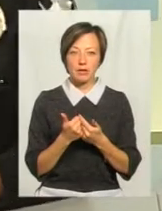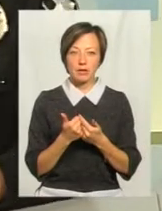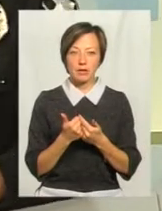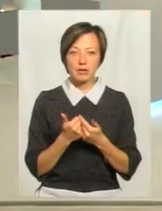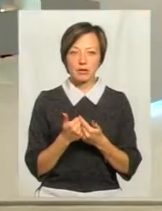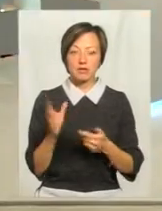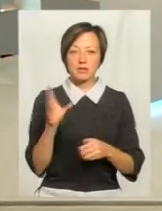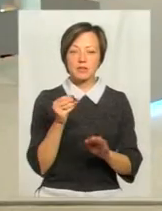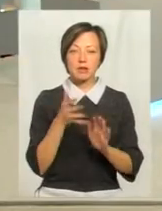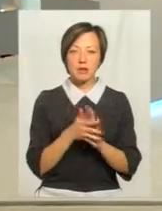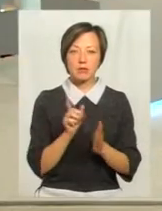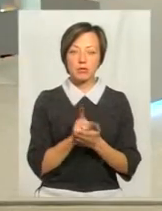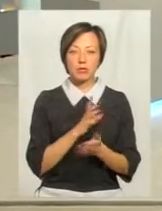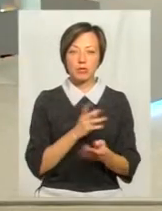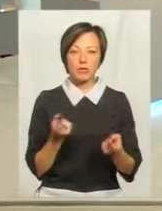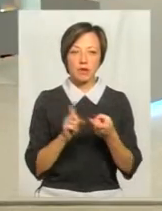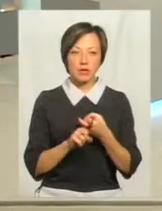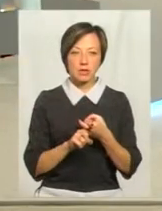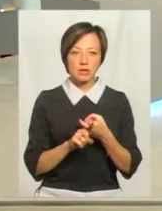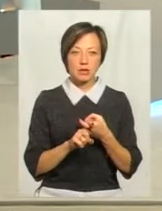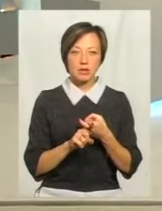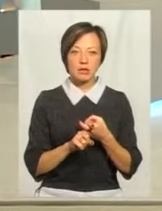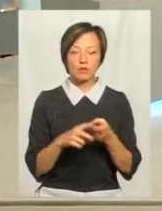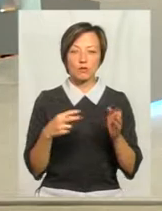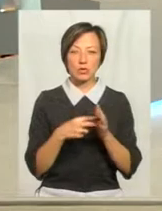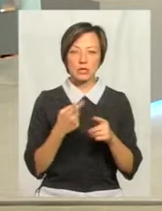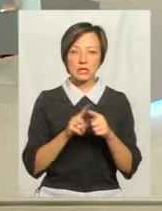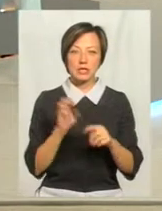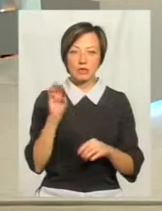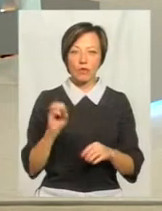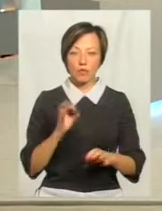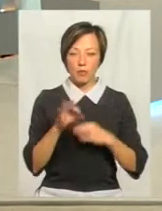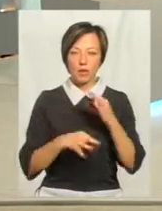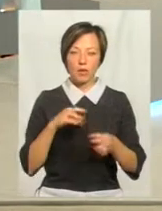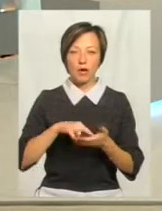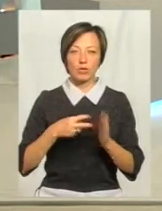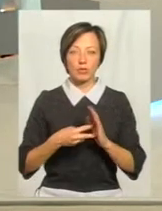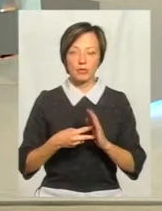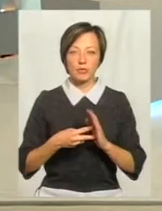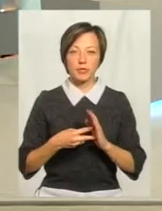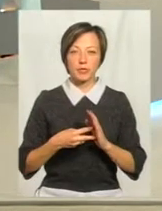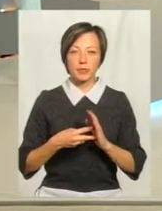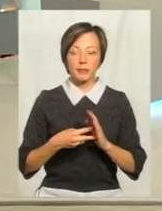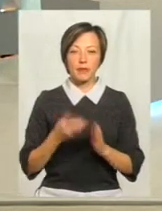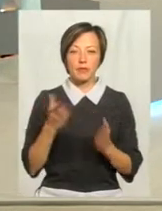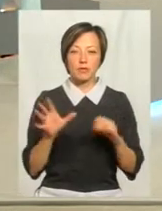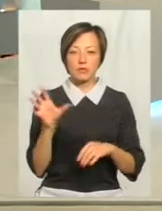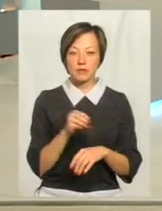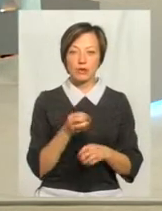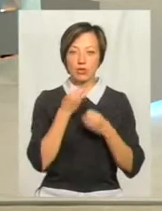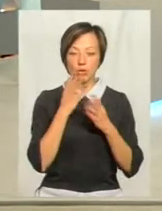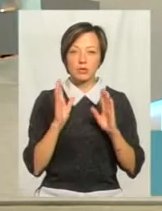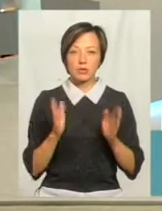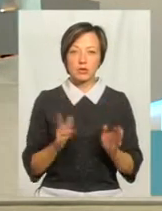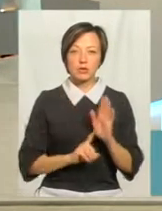ці всі витрати, які мають бути пов'язані з включенням цих світлофорних об'єктів. Плануємо, якщо все у нас добре